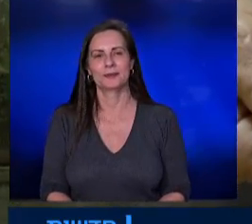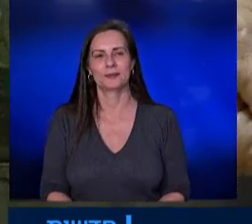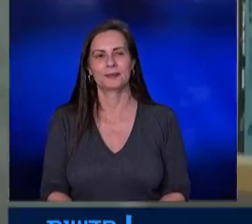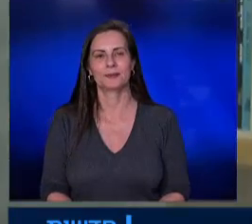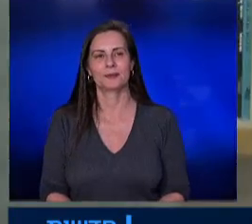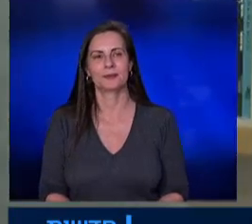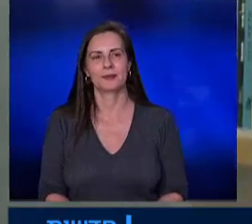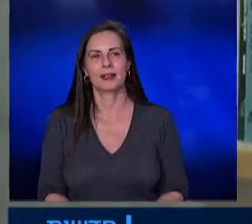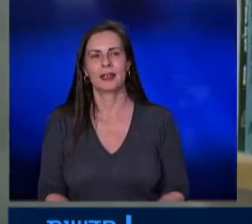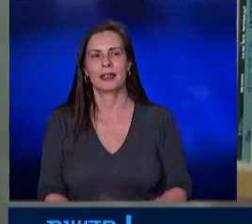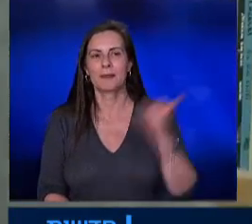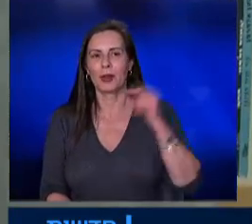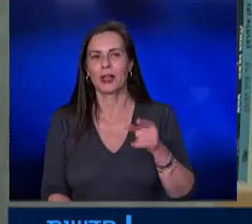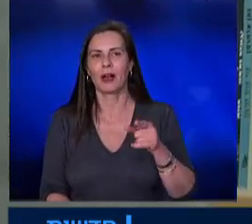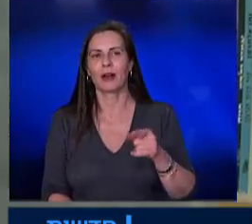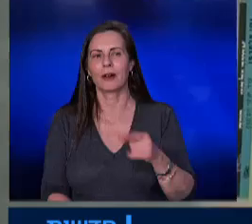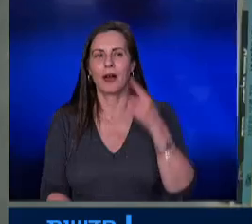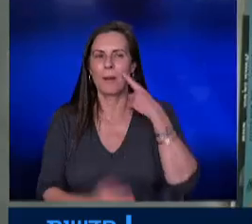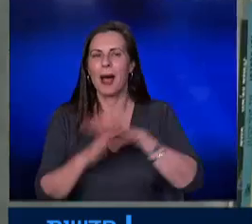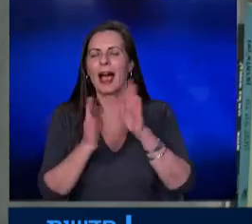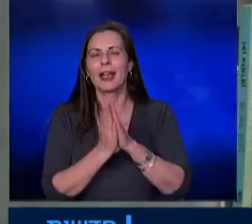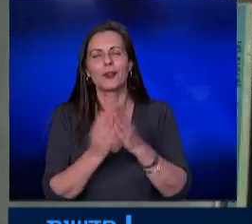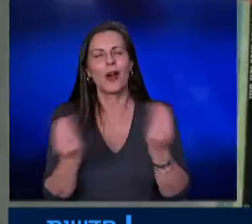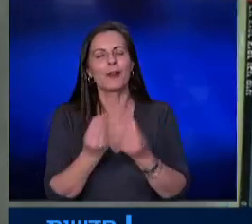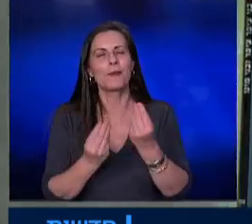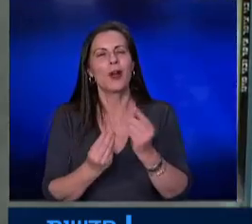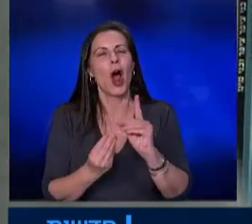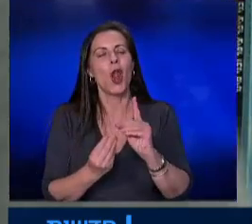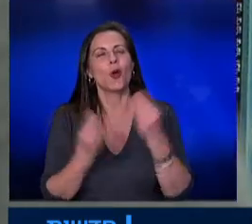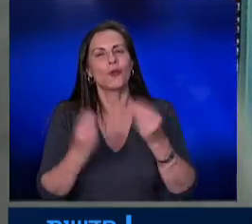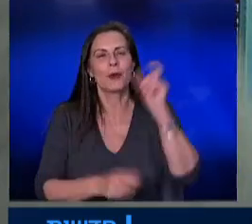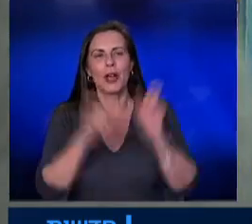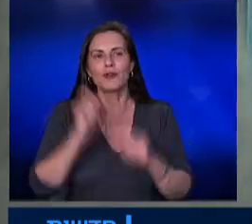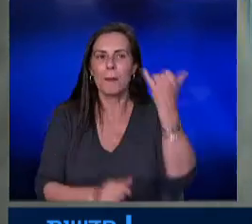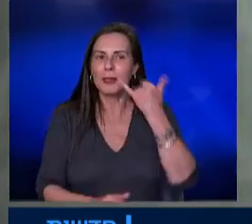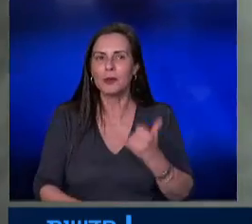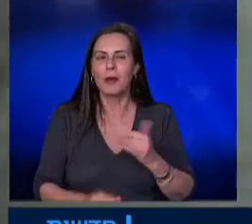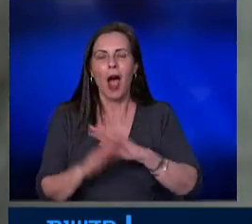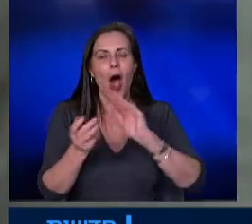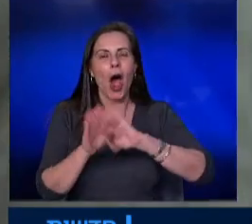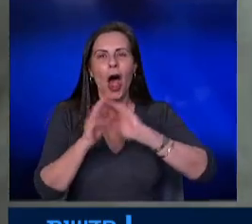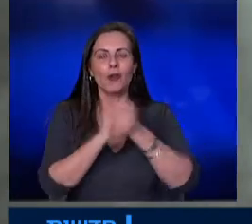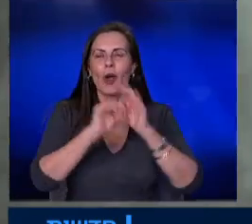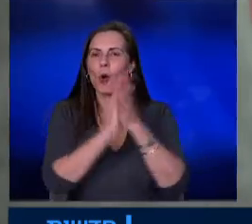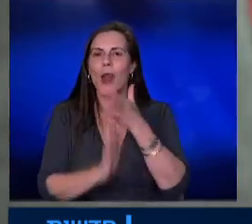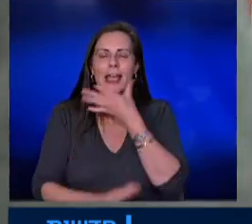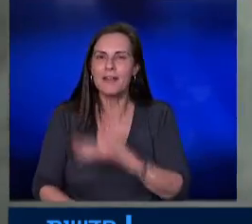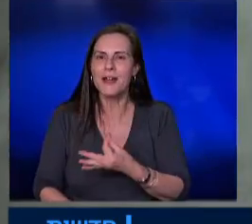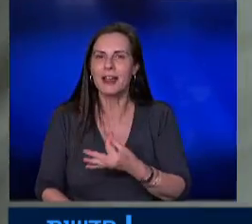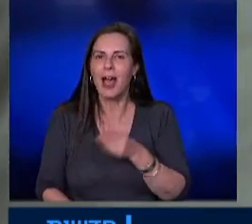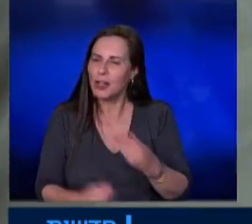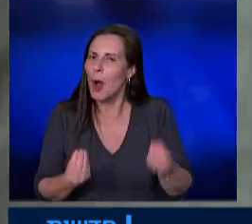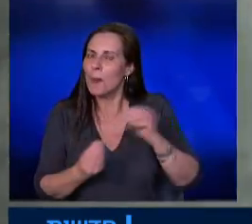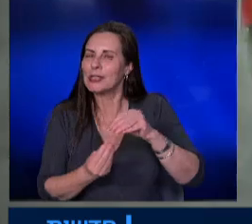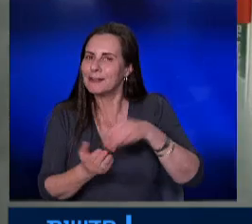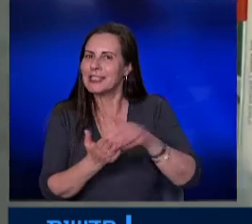אם בקריקטורות שלך אתה חושף את כל הפגמים של המין האנושי, בציורים אתה מייפה את המציאות, אתה מוסיף